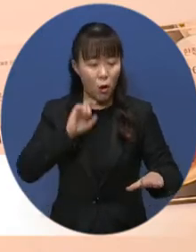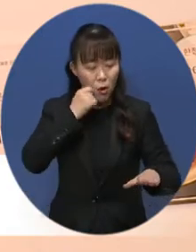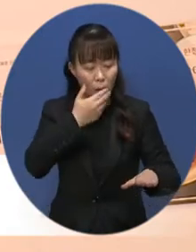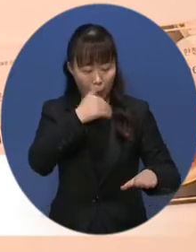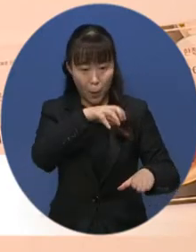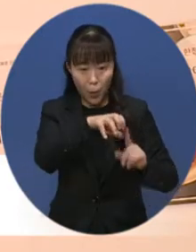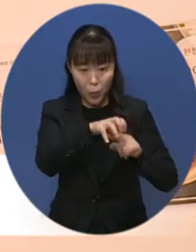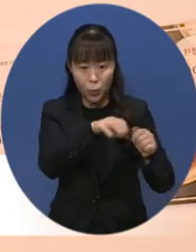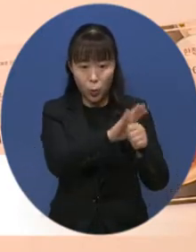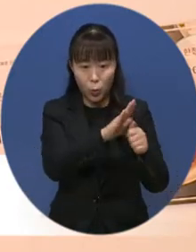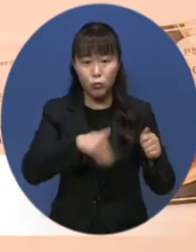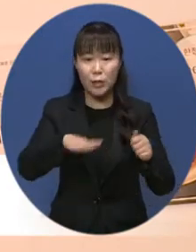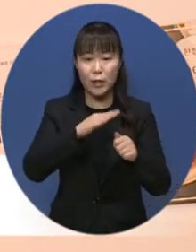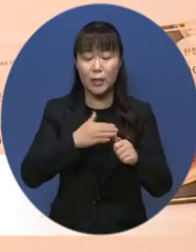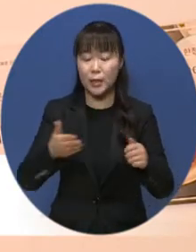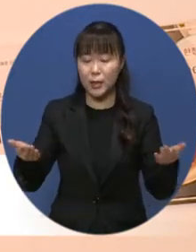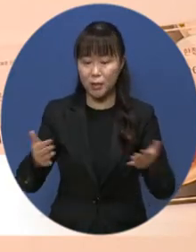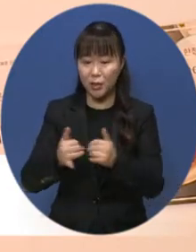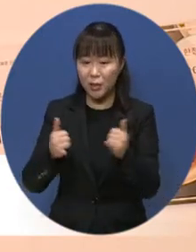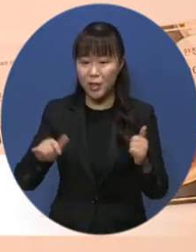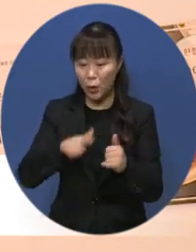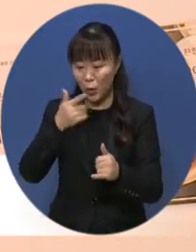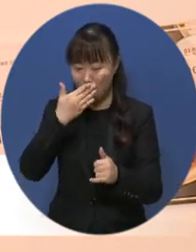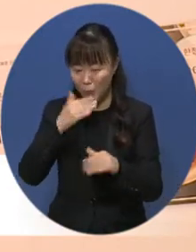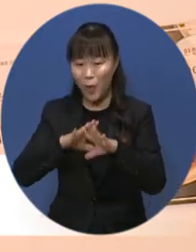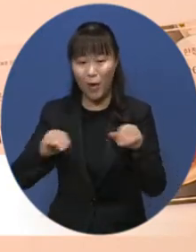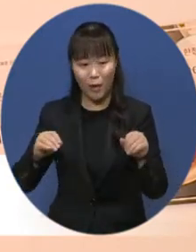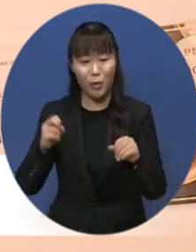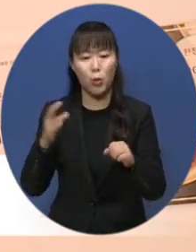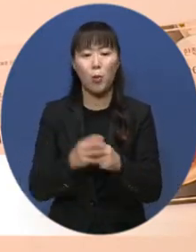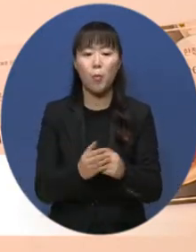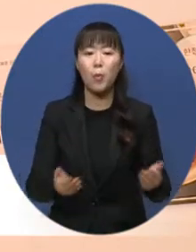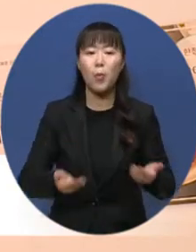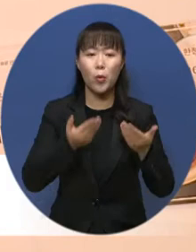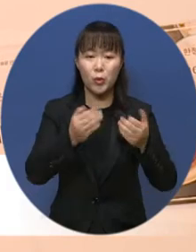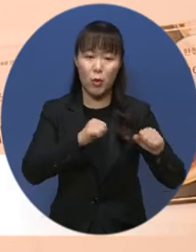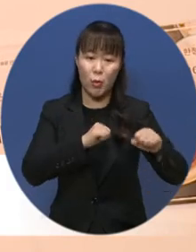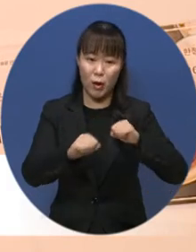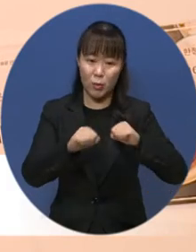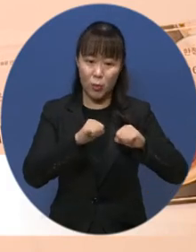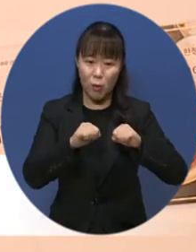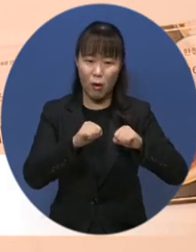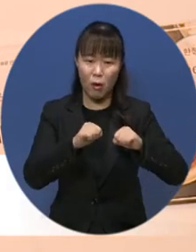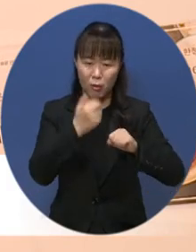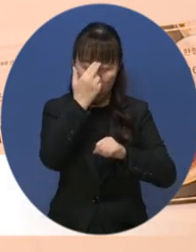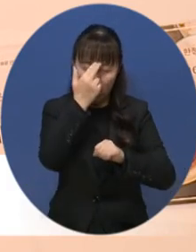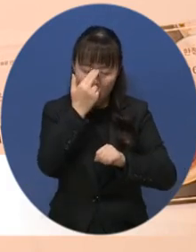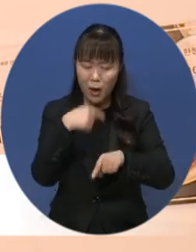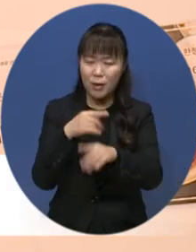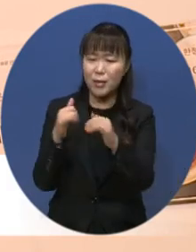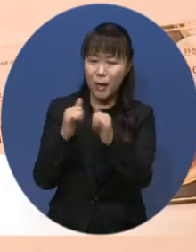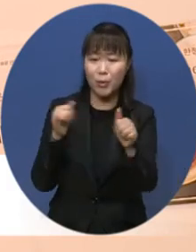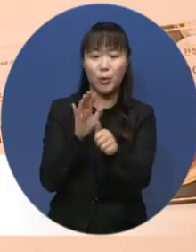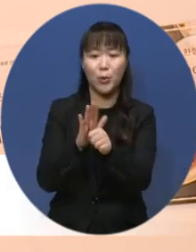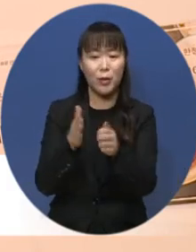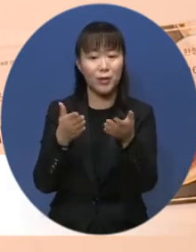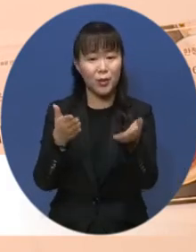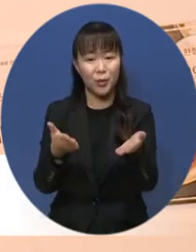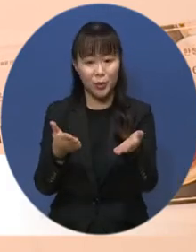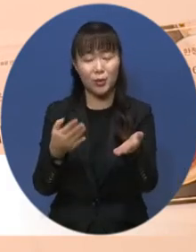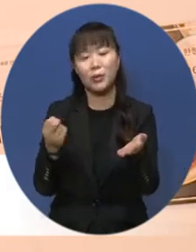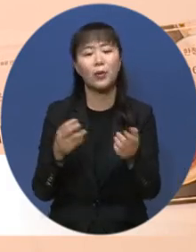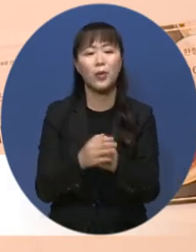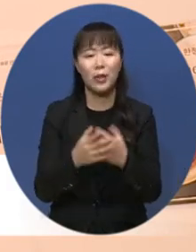또 우리 직원들의 저녁거리 도 해결하고 또 이 봉사활동의 발키리 끊기 의 소외계층 분들도 도와드리고 그